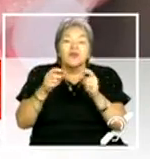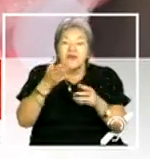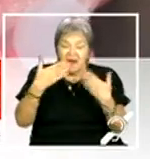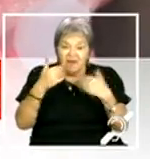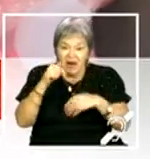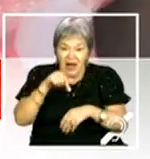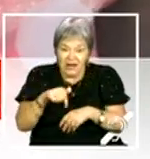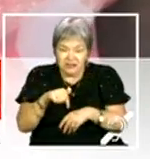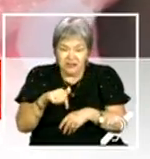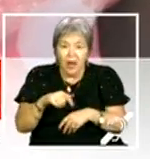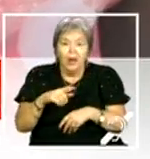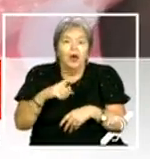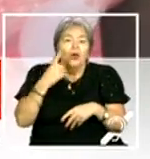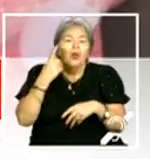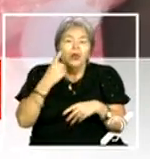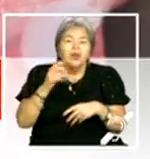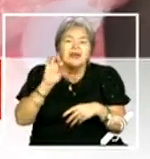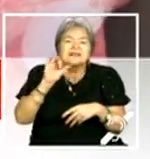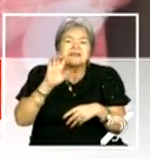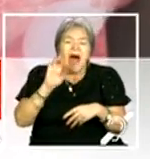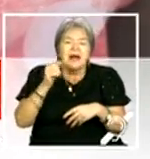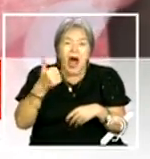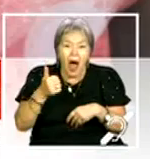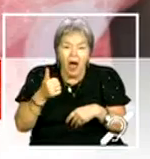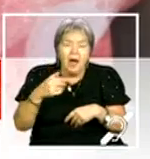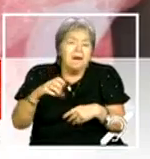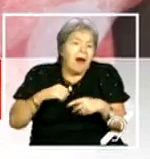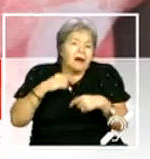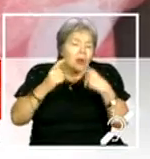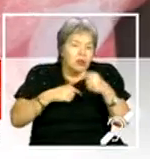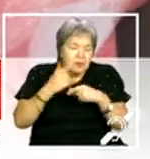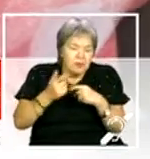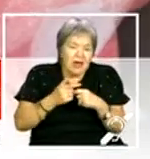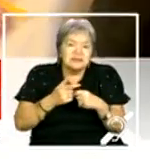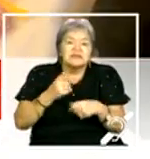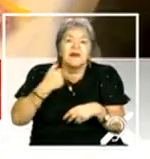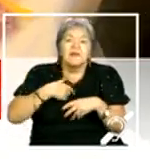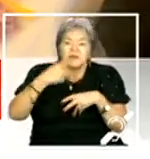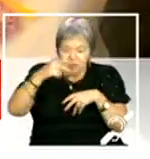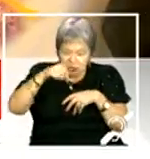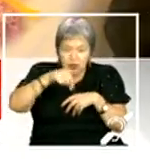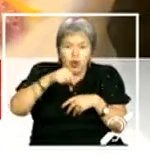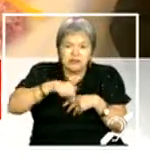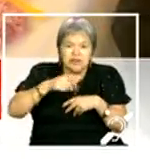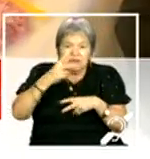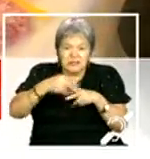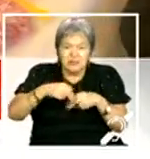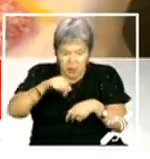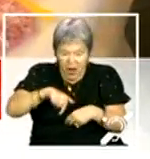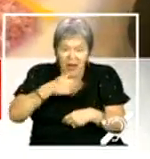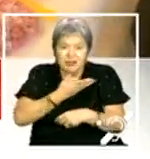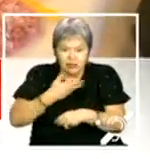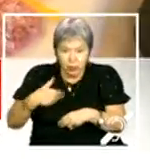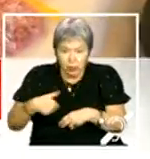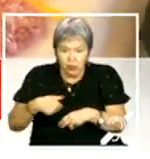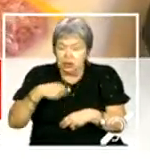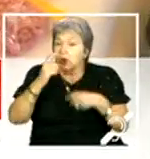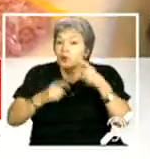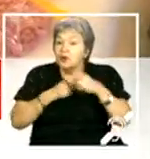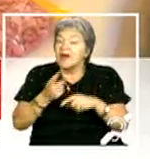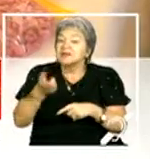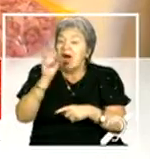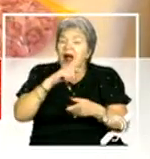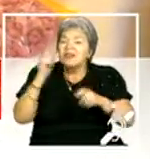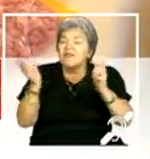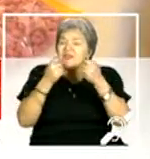ele este chiar Saga Festival, are loc sau va avea loc chiar în acest weekend aici în București. Urmează și alte